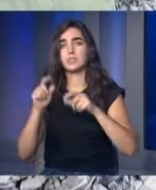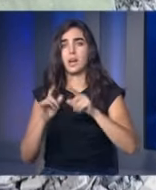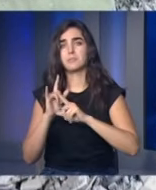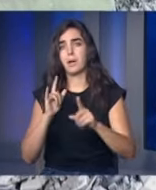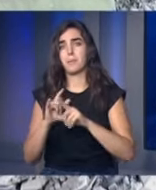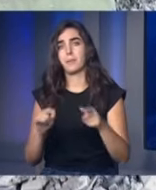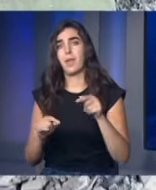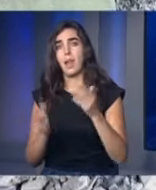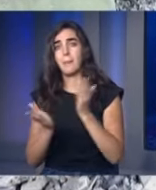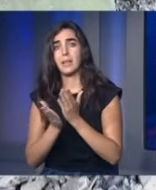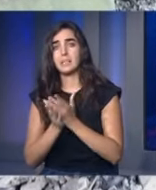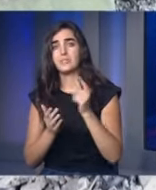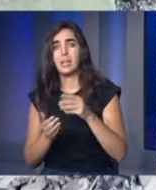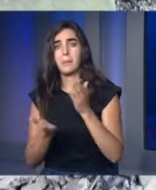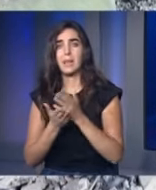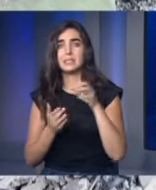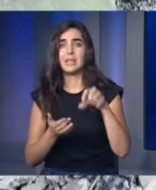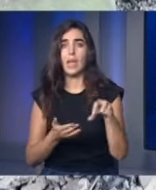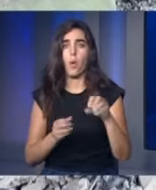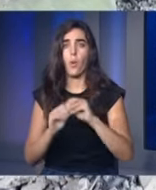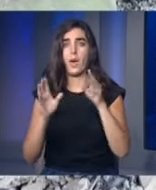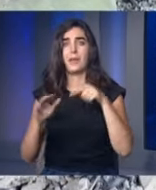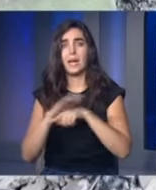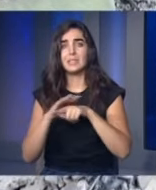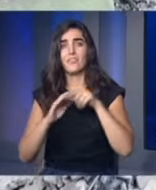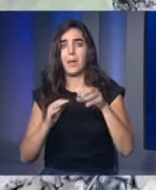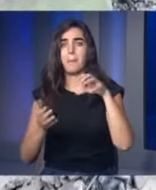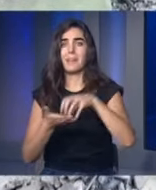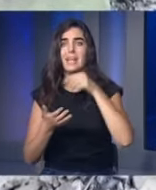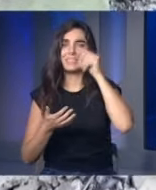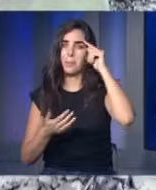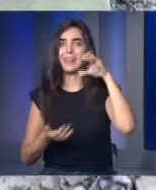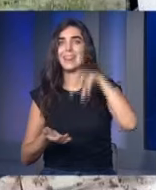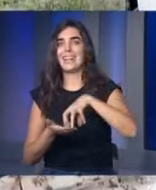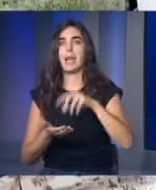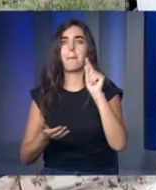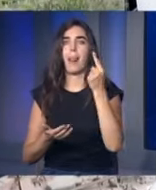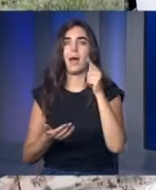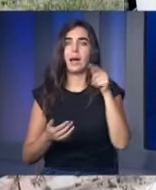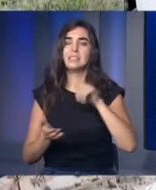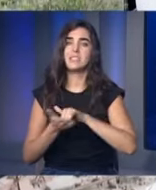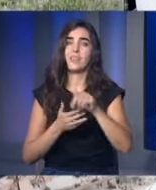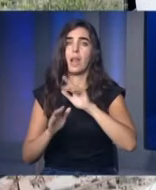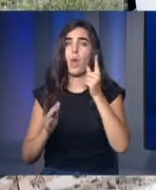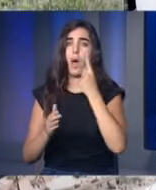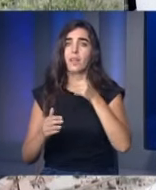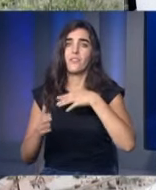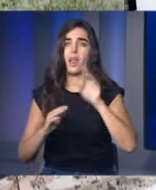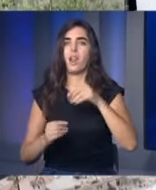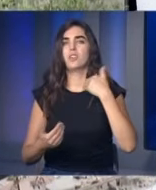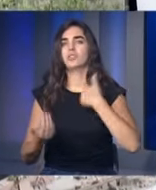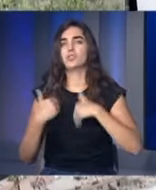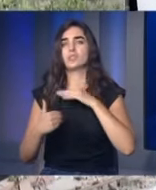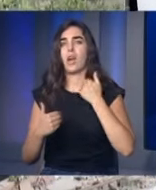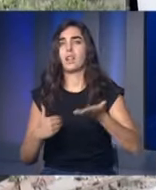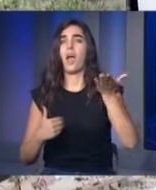يونس حيث استشهد 10 أشخاص، الثانية استهدفت مدرسة تؤوي نازحين في مدينة دير البلح